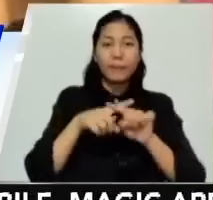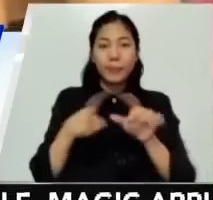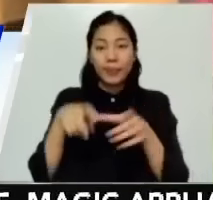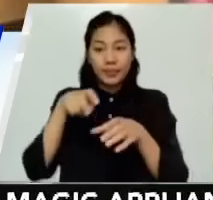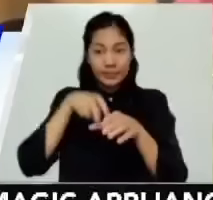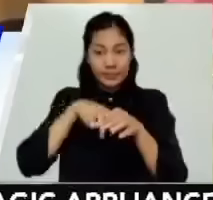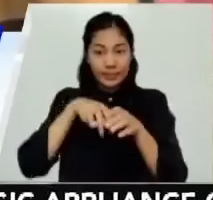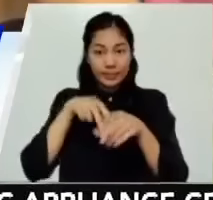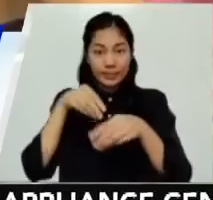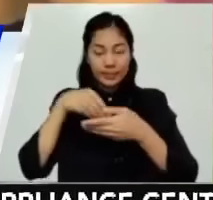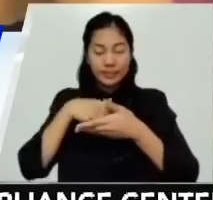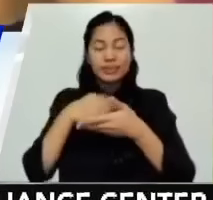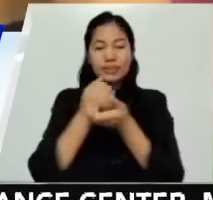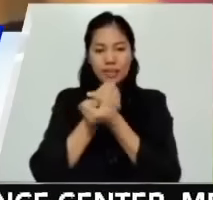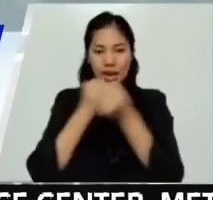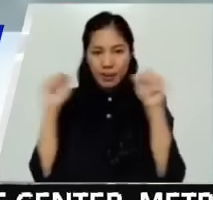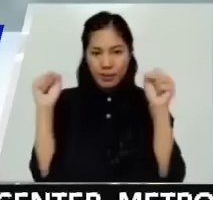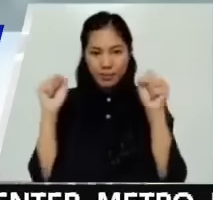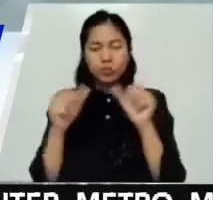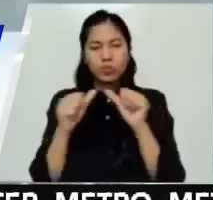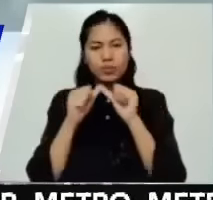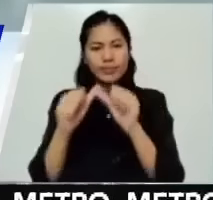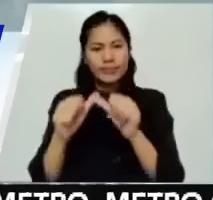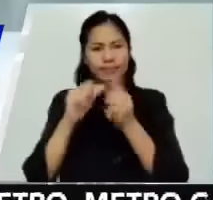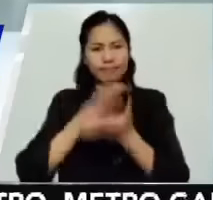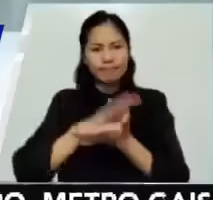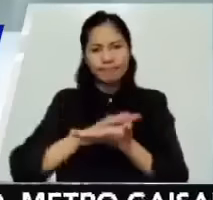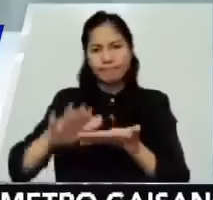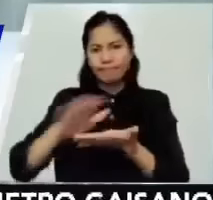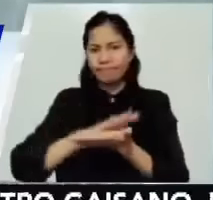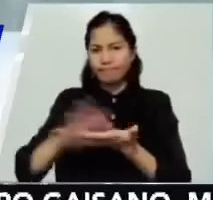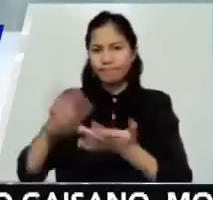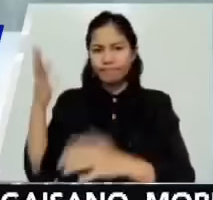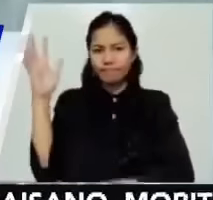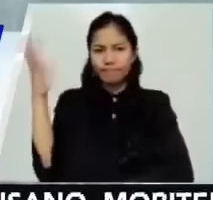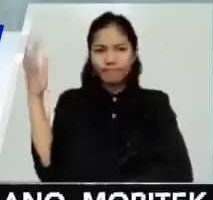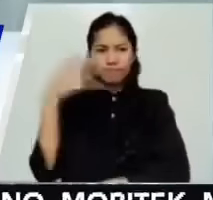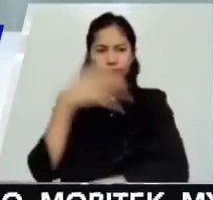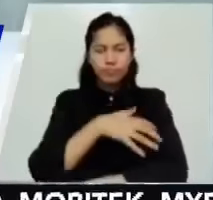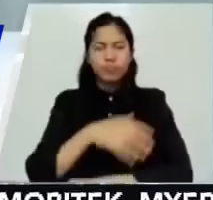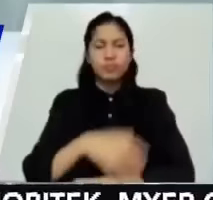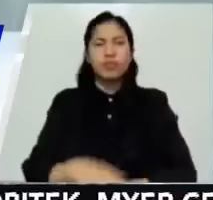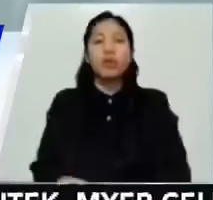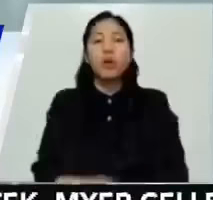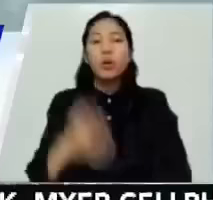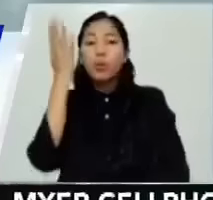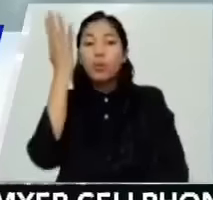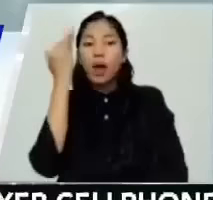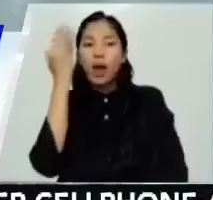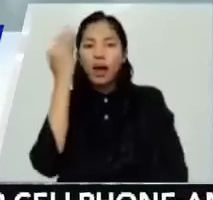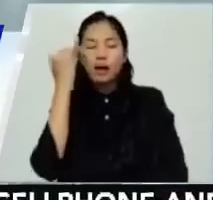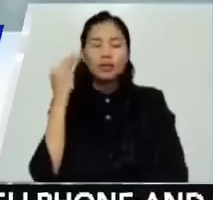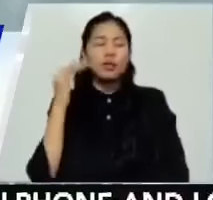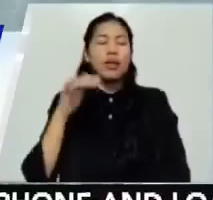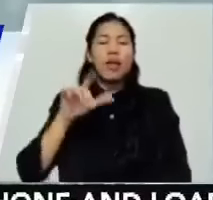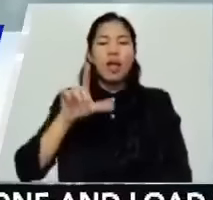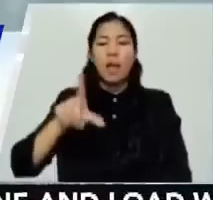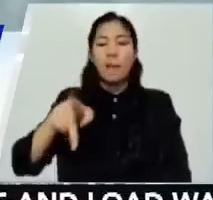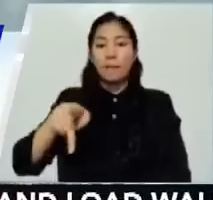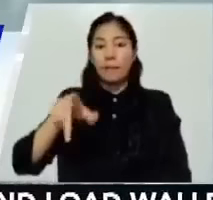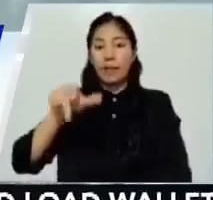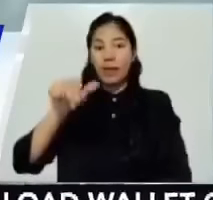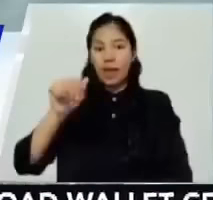ang isinasagawang clearing operation sa lugar. Ayon sa PAGASA, trough ng low pressure area na nasa labas ng Philippine Area of Responsibility